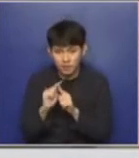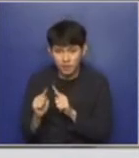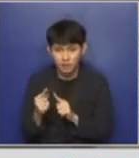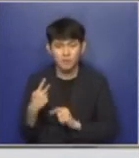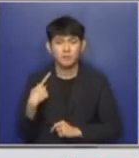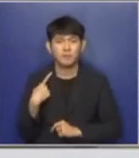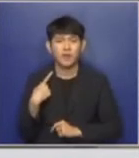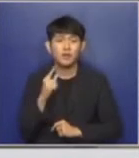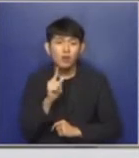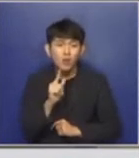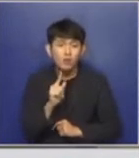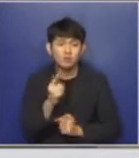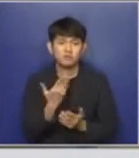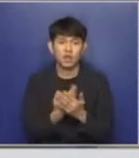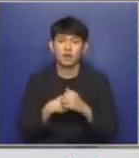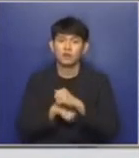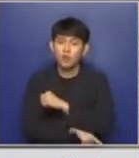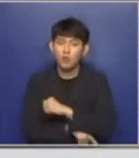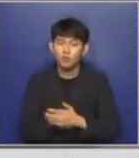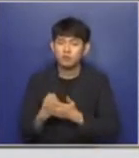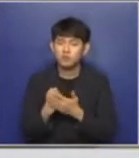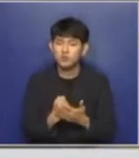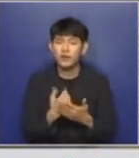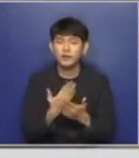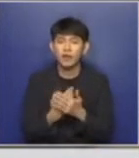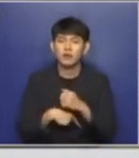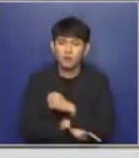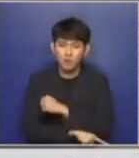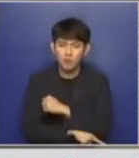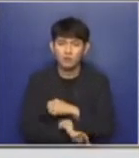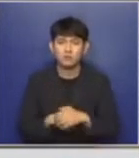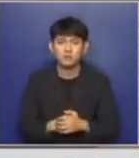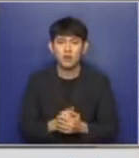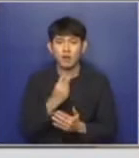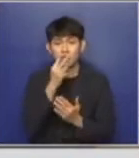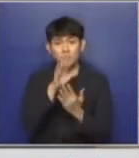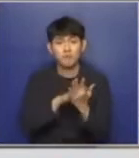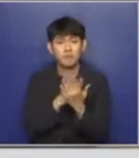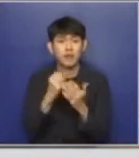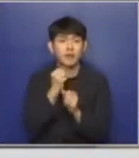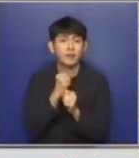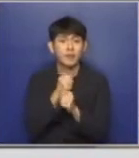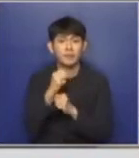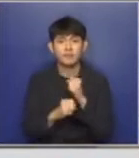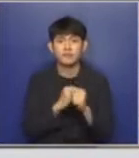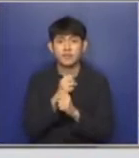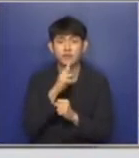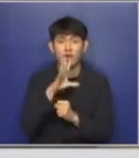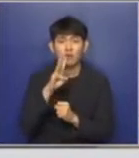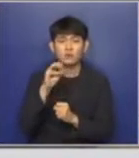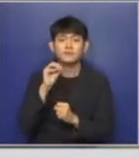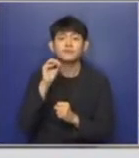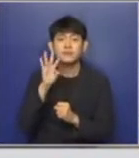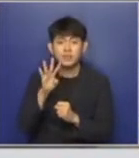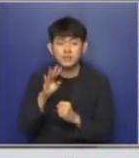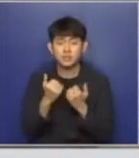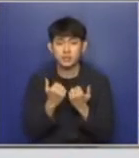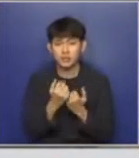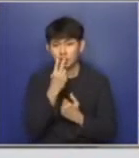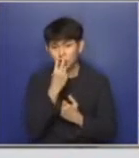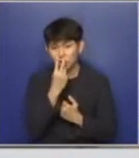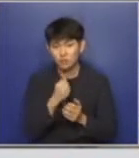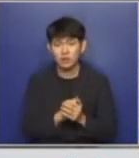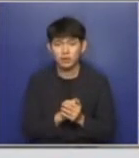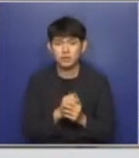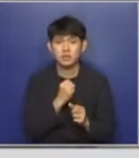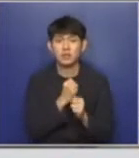อประโยชน์ต่อการทุจริตประพฤติมิชอบท่านดูแผนงานในปี2564อันนี้คือวาระ